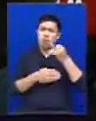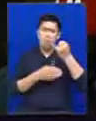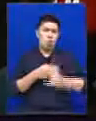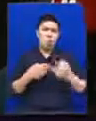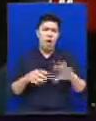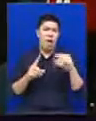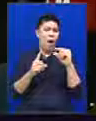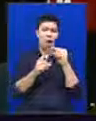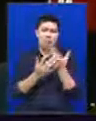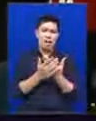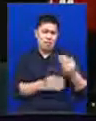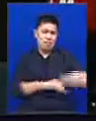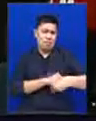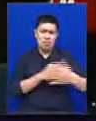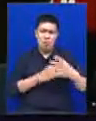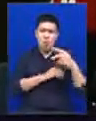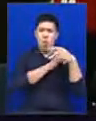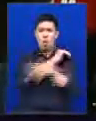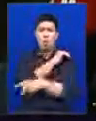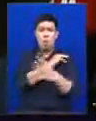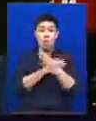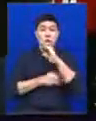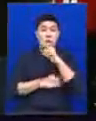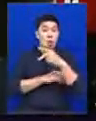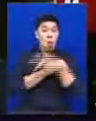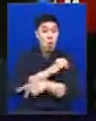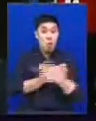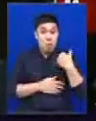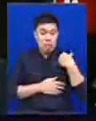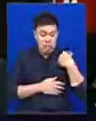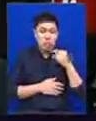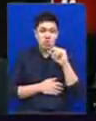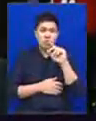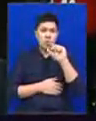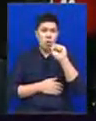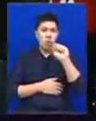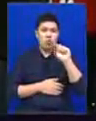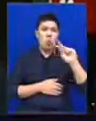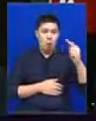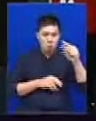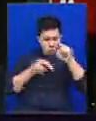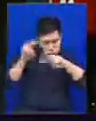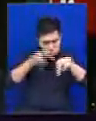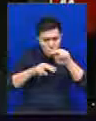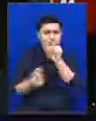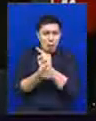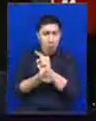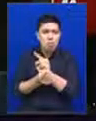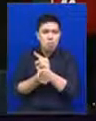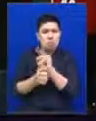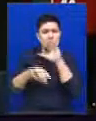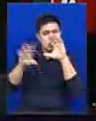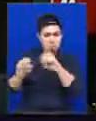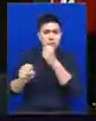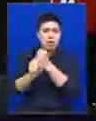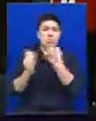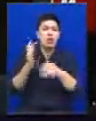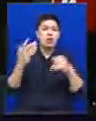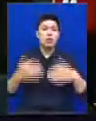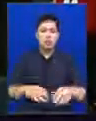วคิวและไม่มีการโกงเพราะหากมีการทุจริตเกิดขึ้นสำนักงานตรวจเงินแผ่นดินก็ต้องตรวจสอบพบและดำเนินการเอาผิดไป